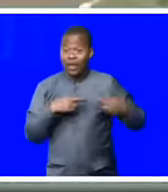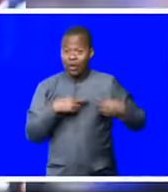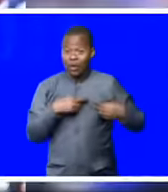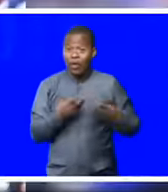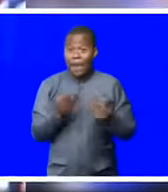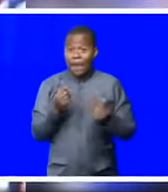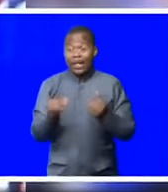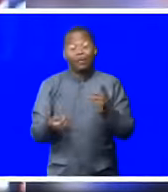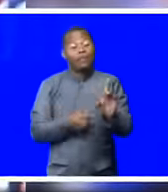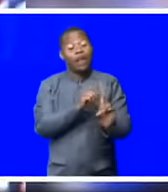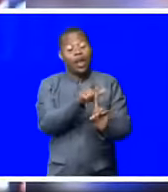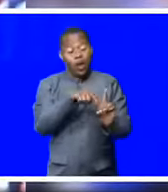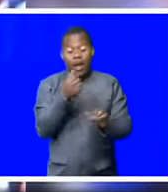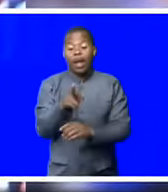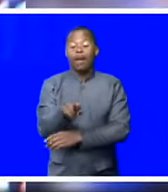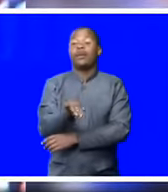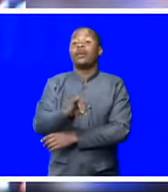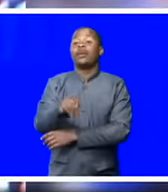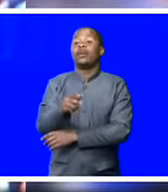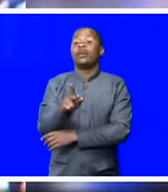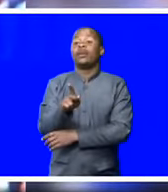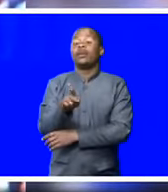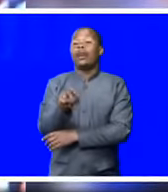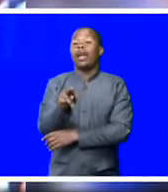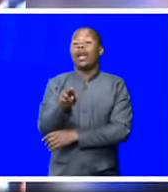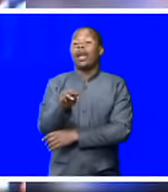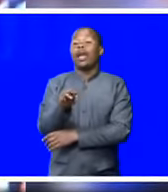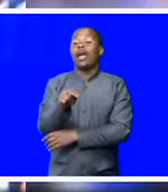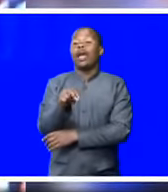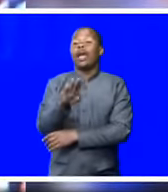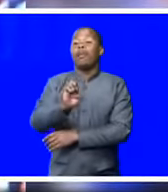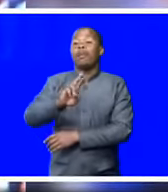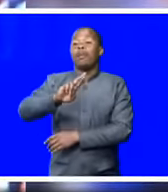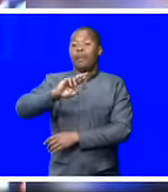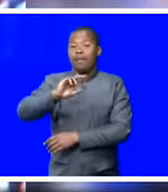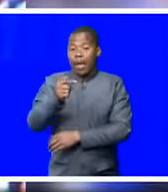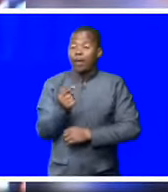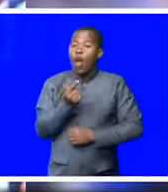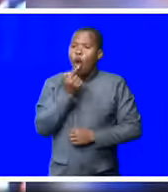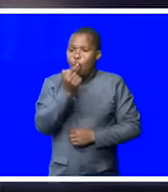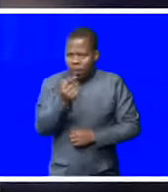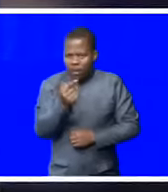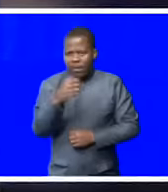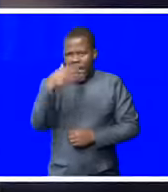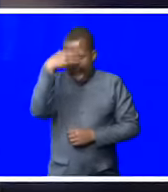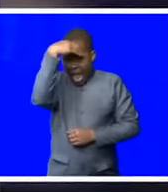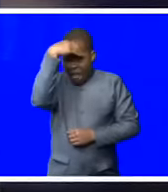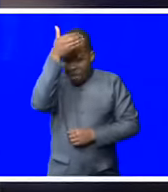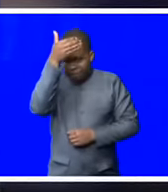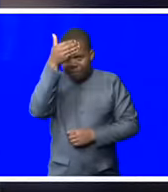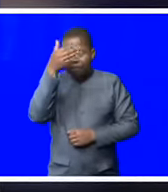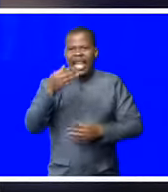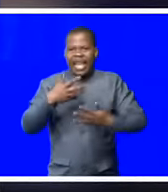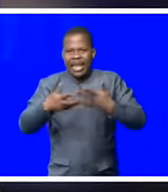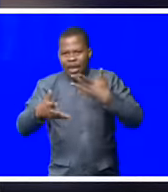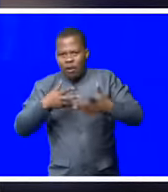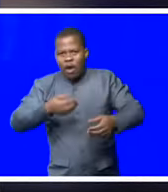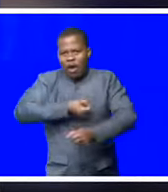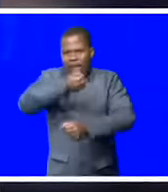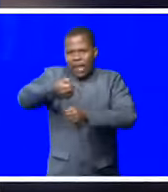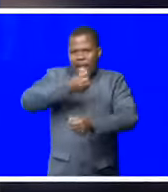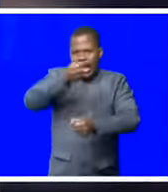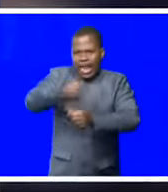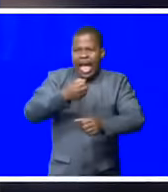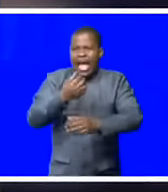Reichenberg Seyinikethe isiqiniseko sekuthi uhulumende usebenda indzaba yekuthi ithengelwa kanjani impahla leyanele